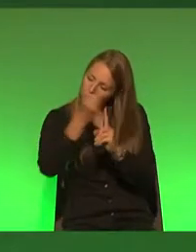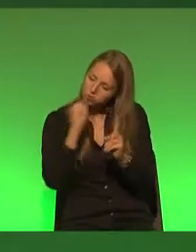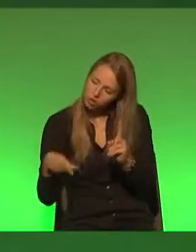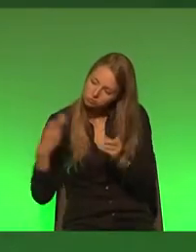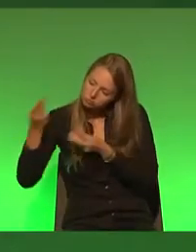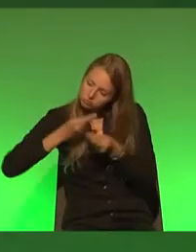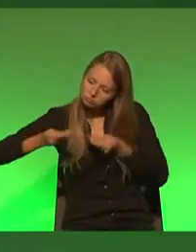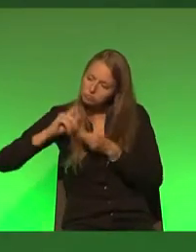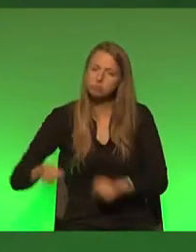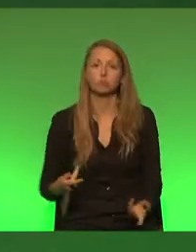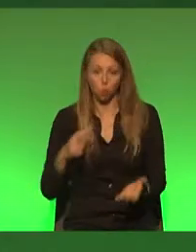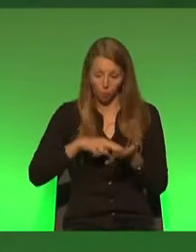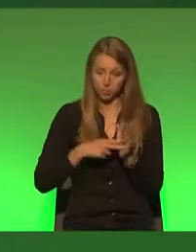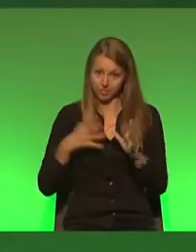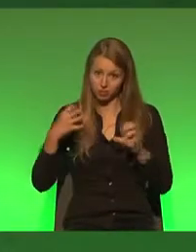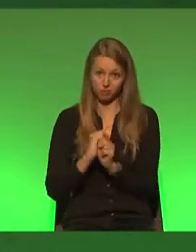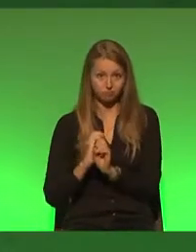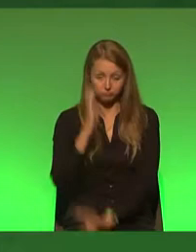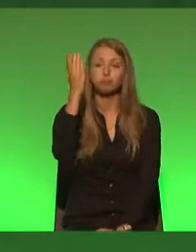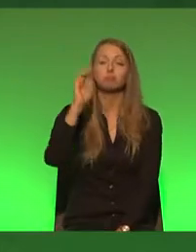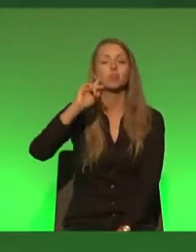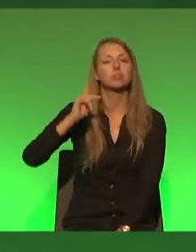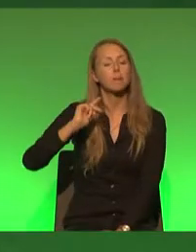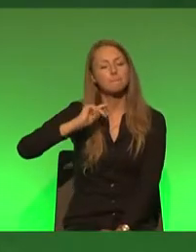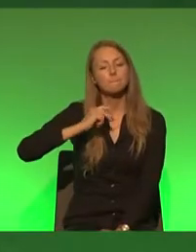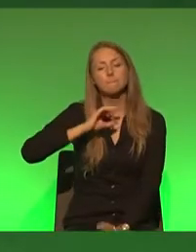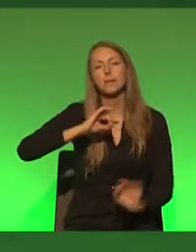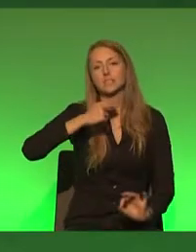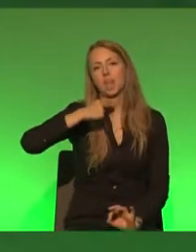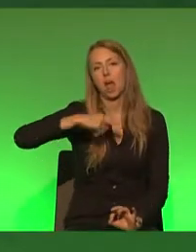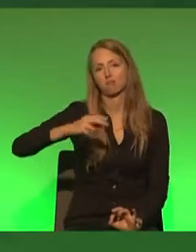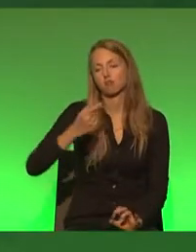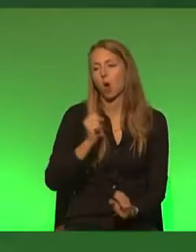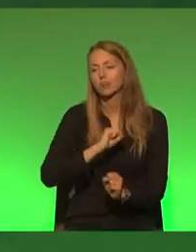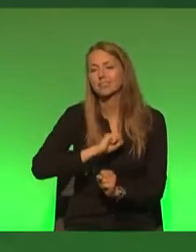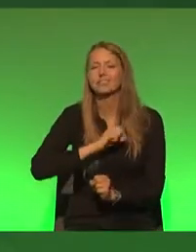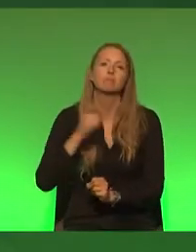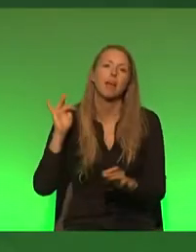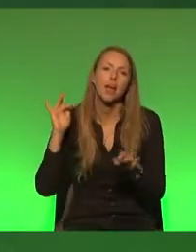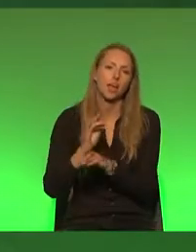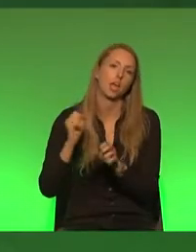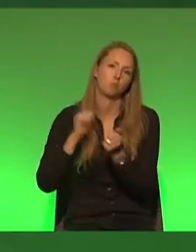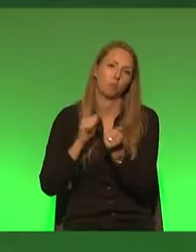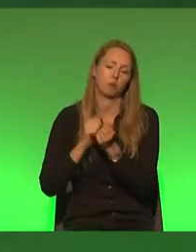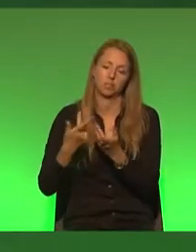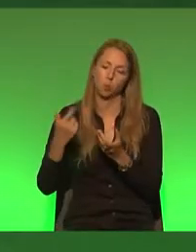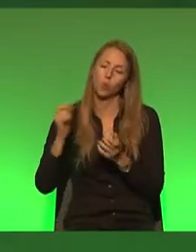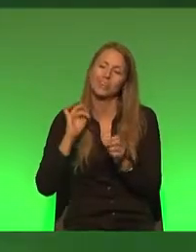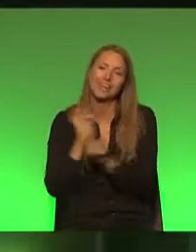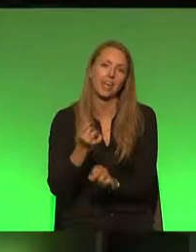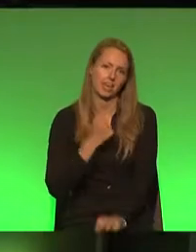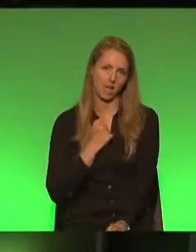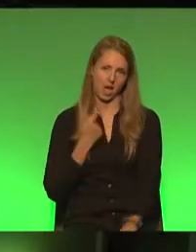von überzeugt, dann ist das die beste Antwort auf den Populismus von Angst und Vereinfachung, der um sich greift.